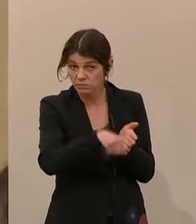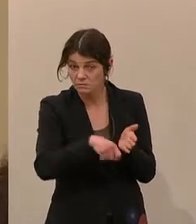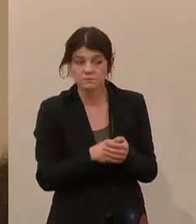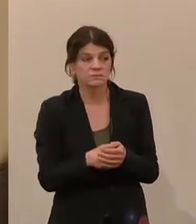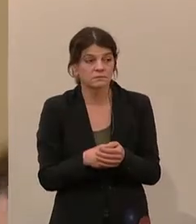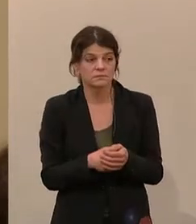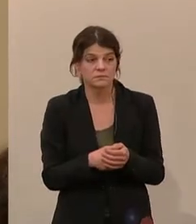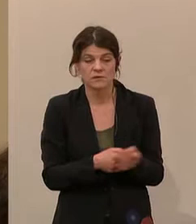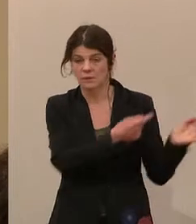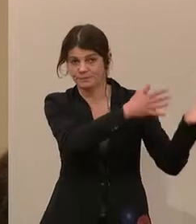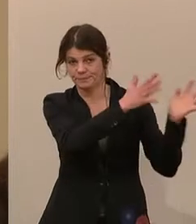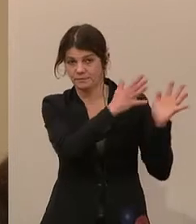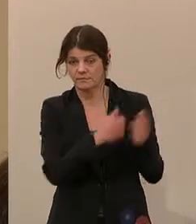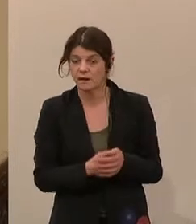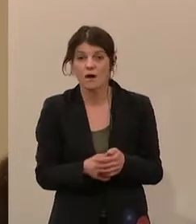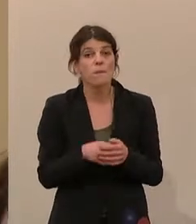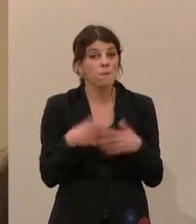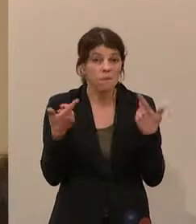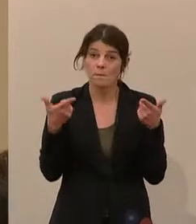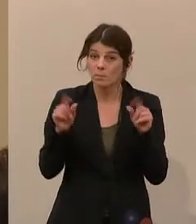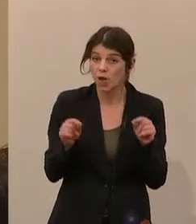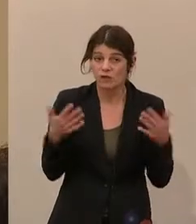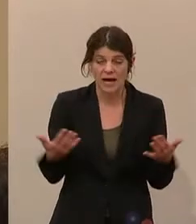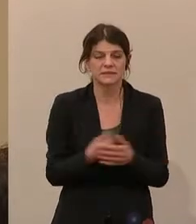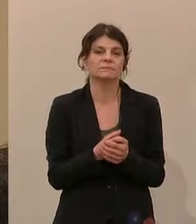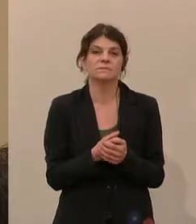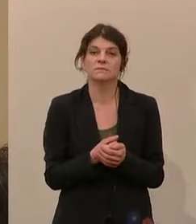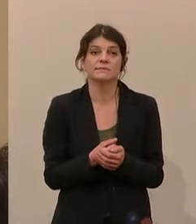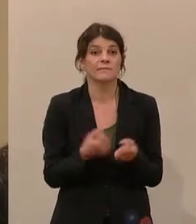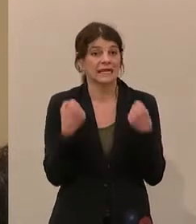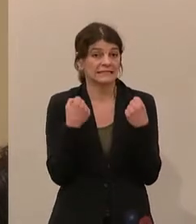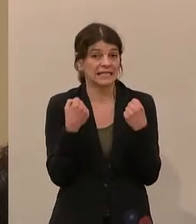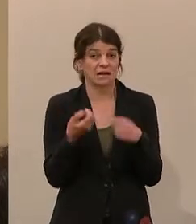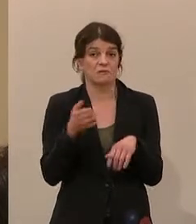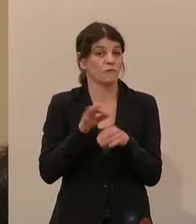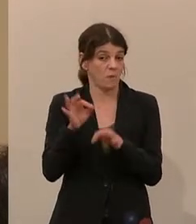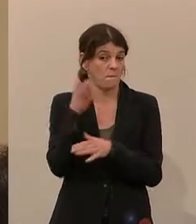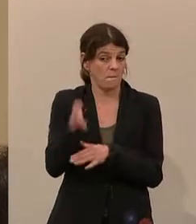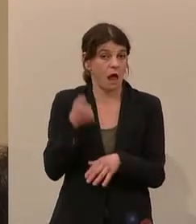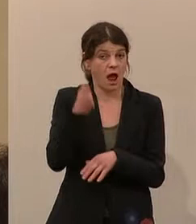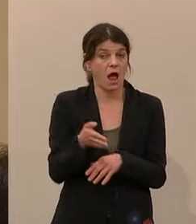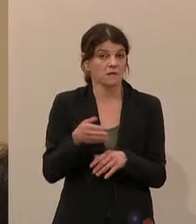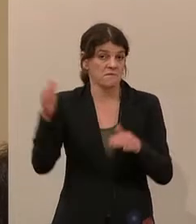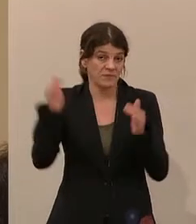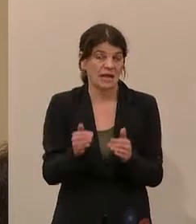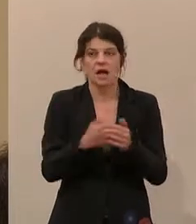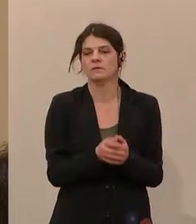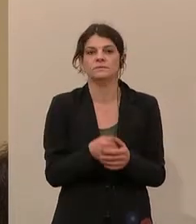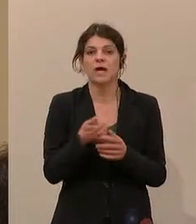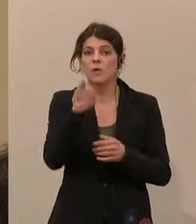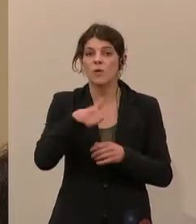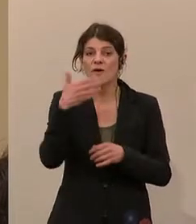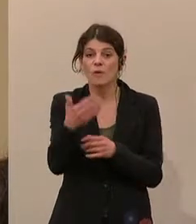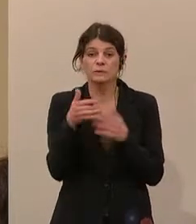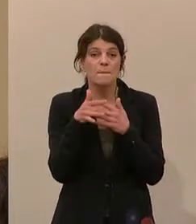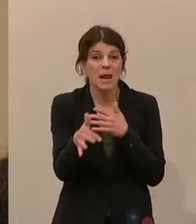Ihre Kürzungen riskieren auch, dass die Sicherheit auf der Bahn weniger wird. Es sind